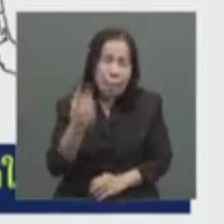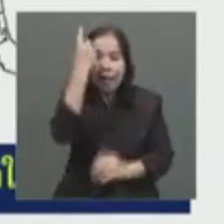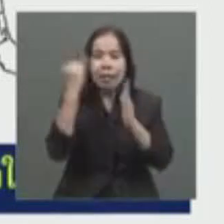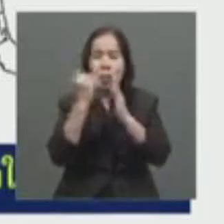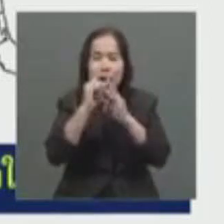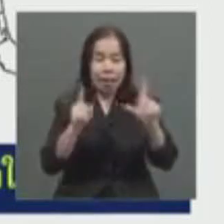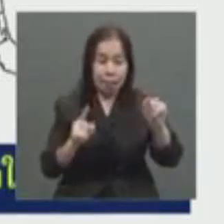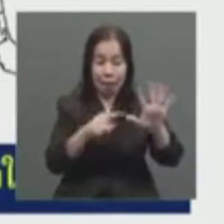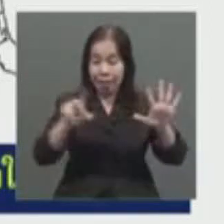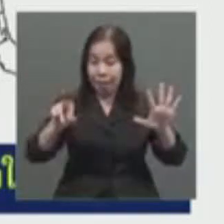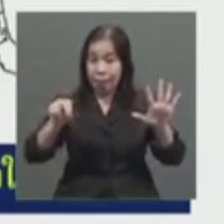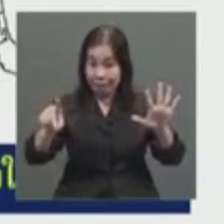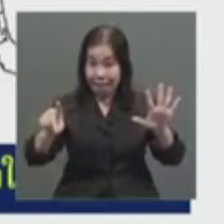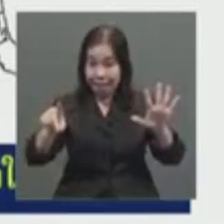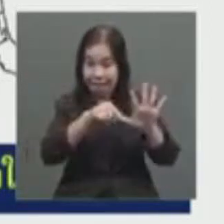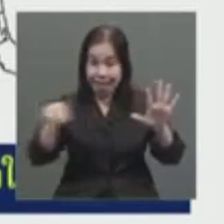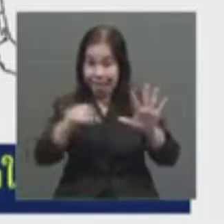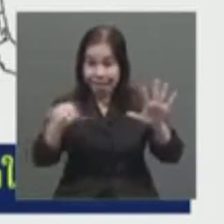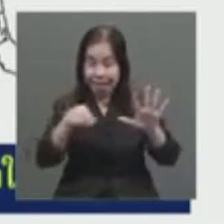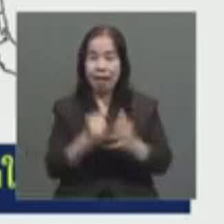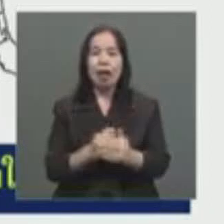รายจำนวนไม่ลดลงนะคะหมายถึงว่าจำนวนการติดในบ้านที่ยังไม่ลดลงถ้าไม่เพิ่มระยะห่างบุคคลในบ้านที่บอกว่าอยู่บ้านเพื่อชาติก็จะต้องเพิ่มมาตรการระยะห่างบุคคลไม่ต่ำกว่า2เมตรด้วยนะคะอ่ะฟังเสียง